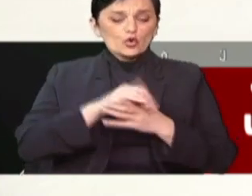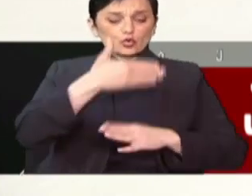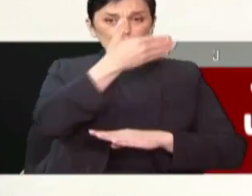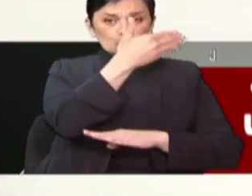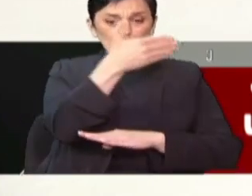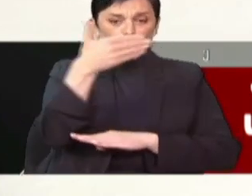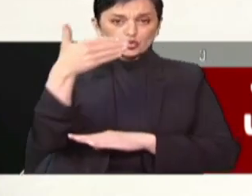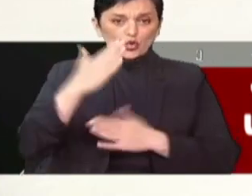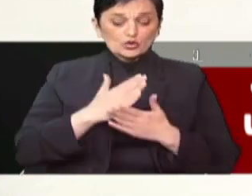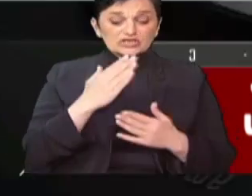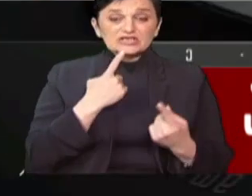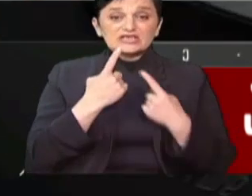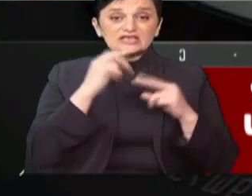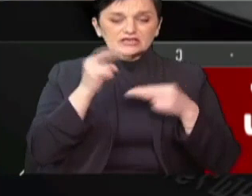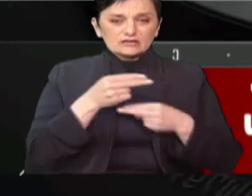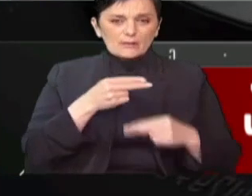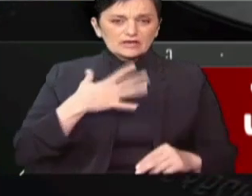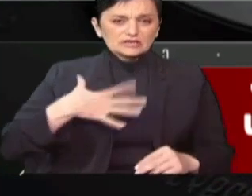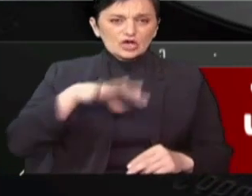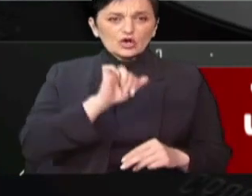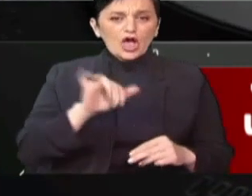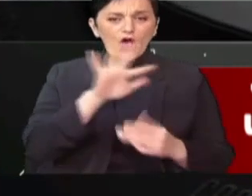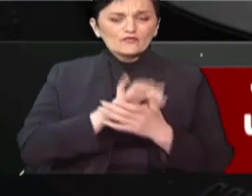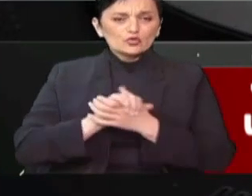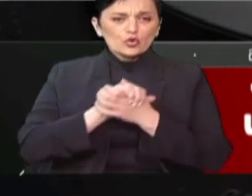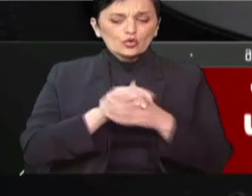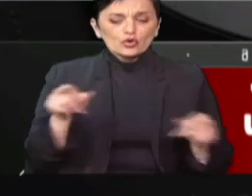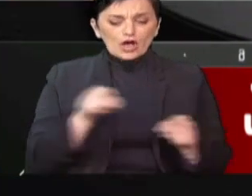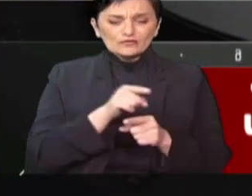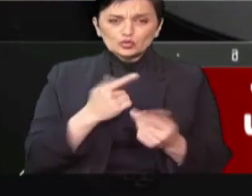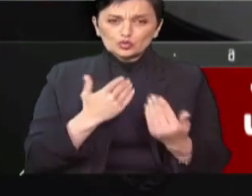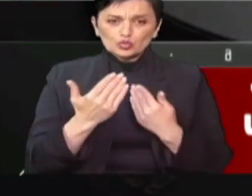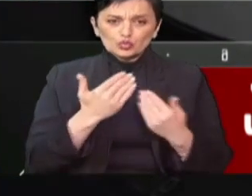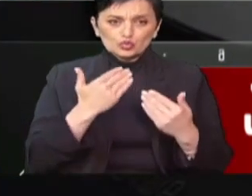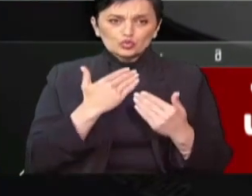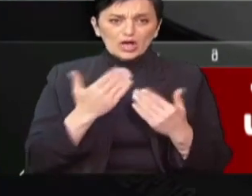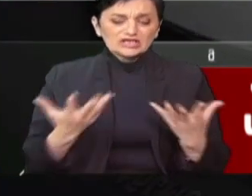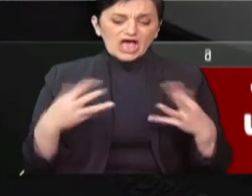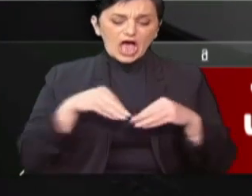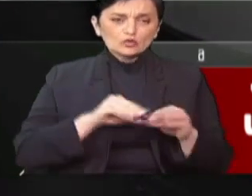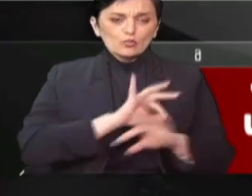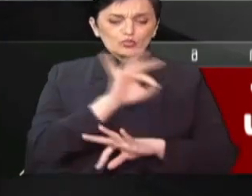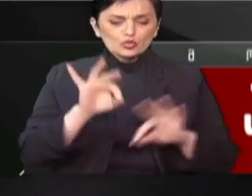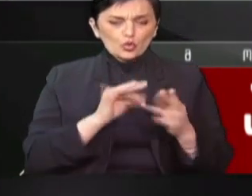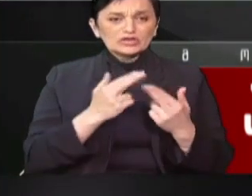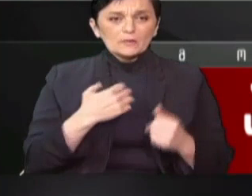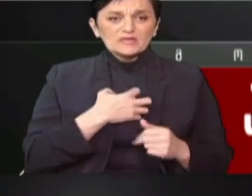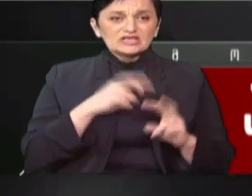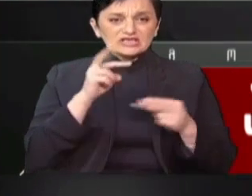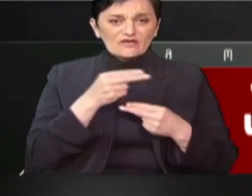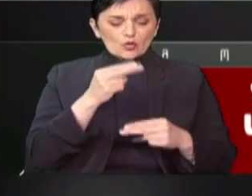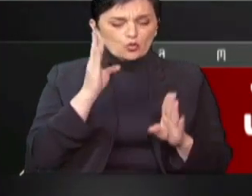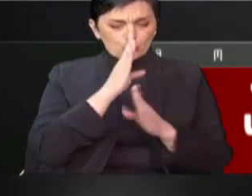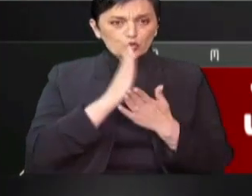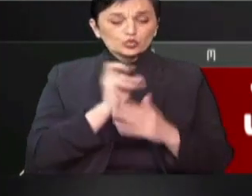და საუბრის მთავარი თემაც სწორედ საქართველოს ევროკავშირის შორის ურთიერთობები, ერთობლივი პროექტები იქნება და ასევე მთავარი თემა ბუნებრივია